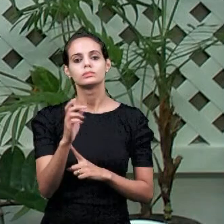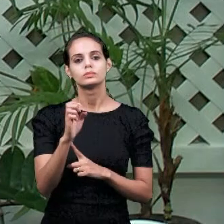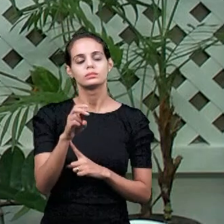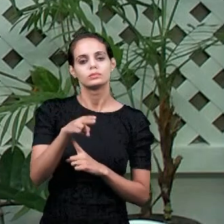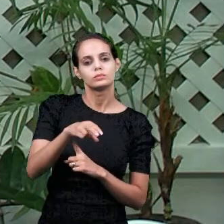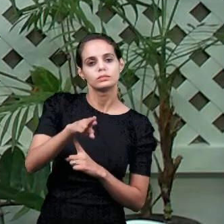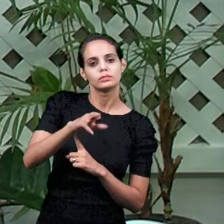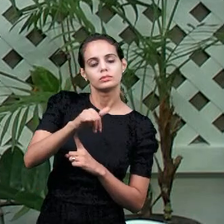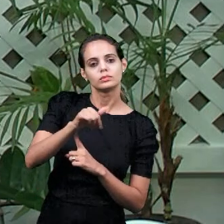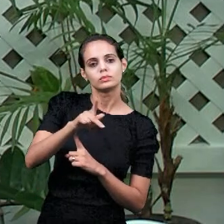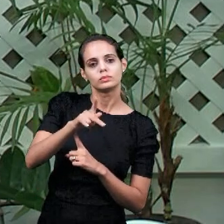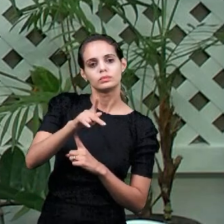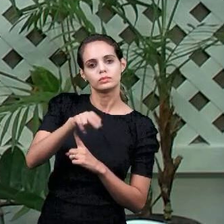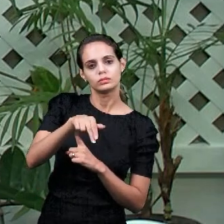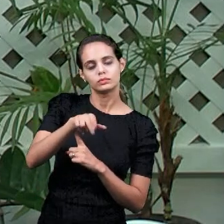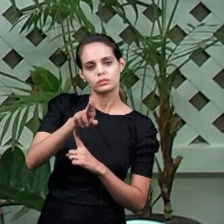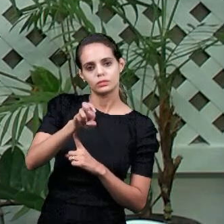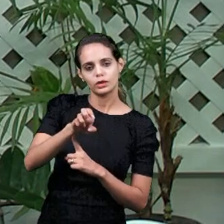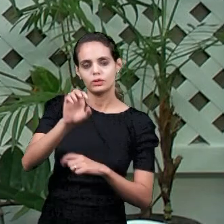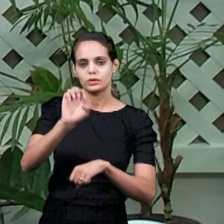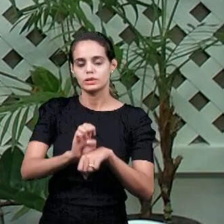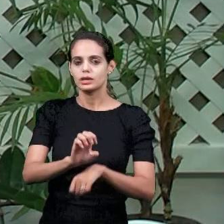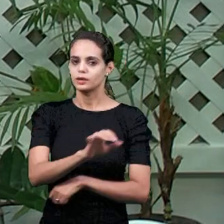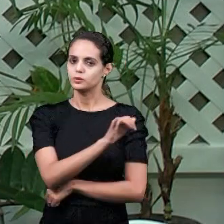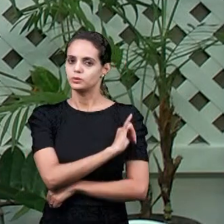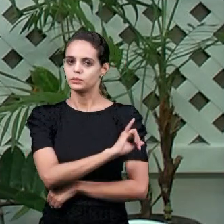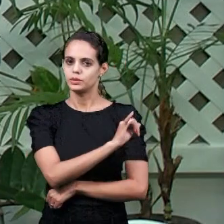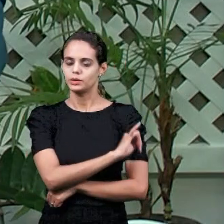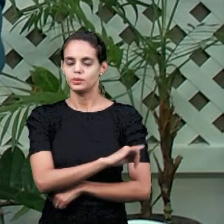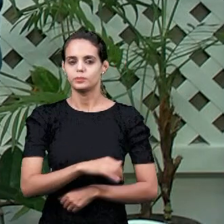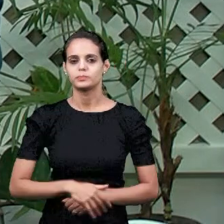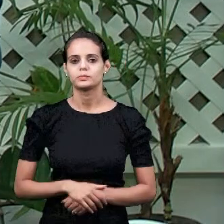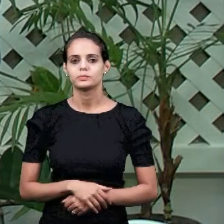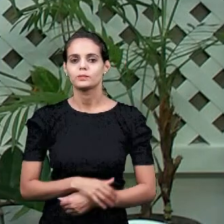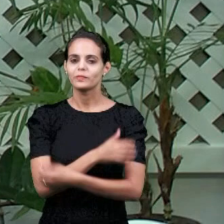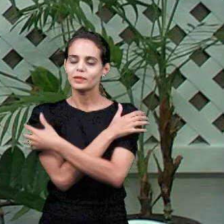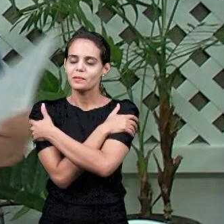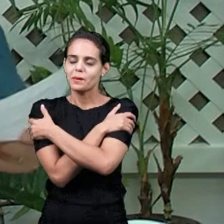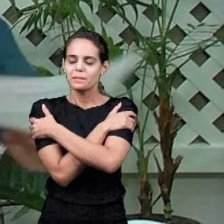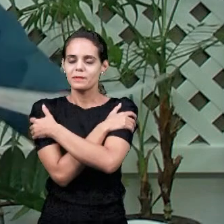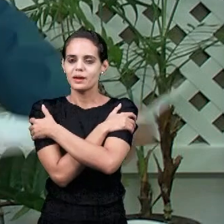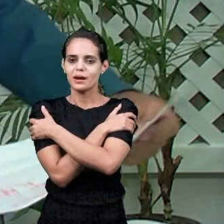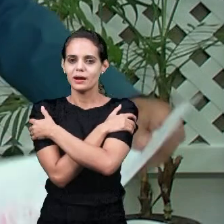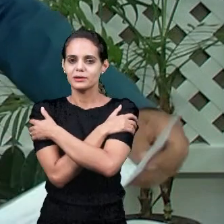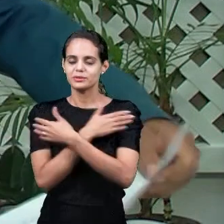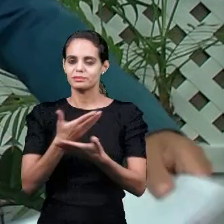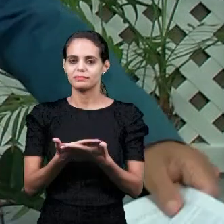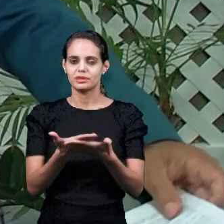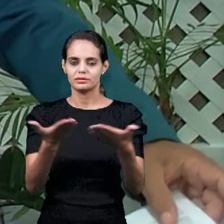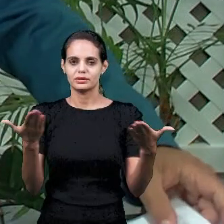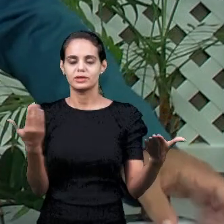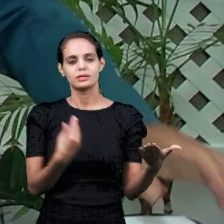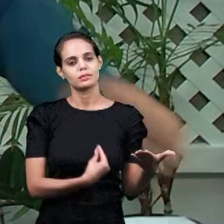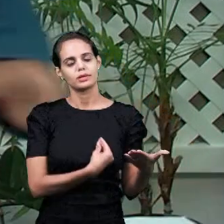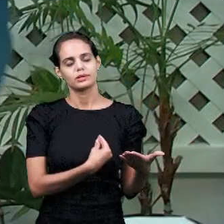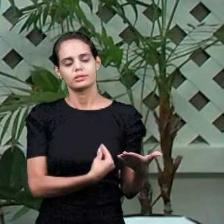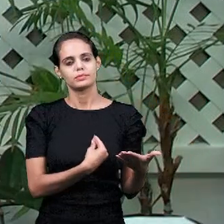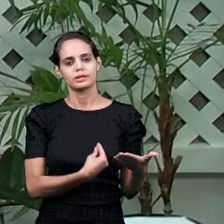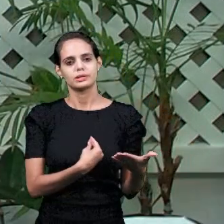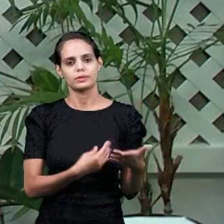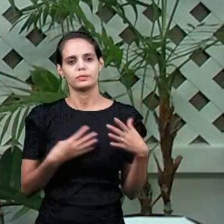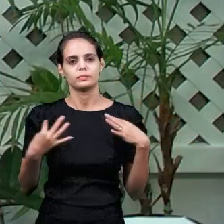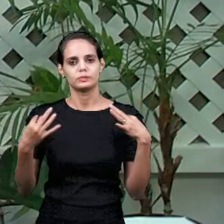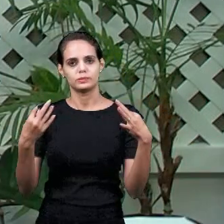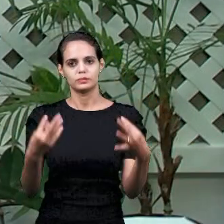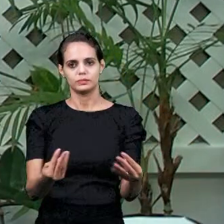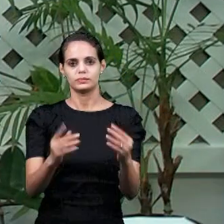dans l'État de Rio de Janeiro. Nos salutations fraternelles. Donc, la participation est enregistrée ici,